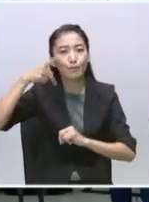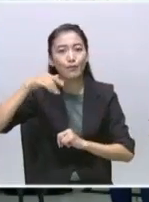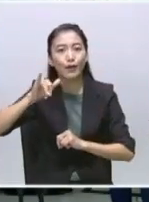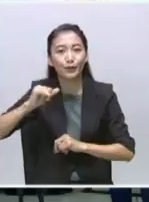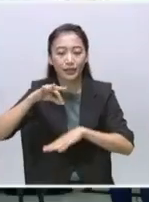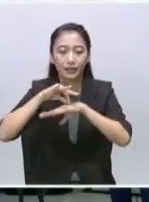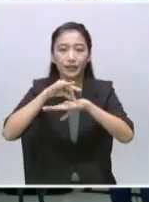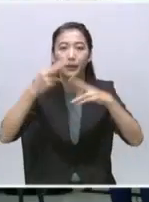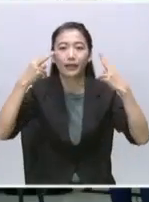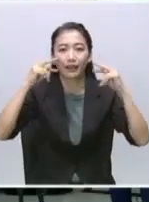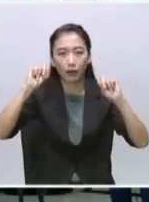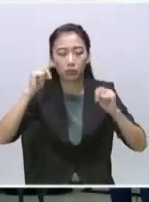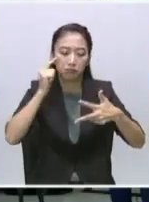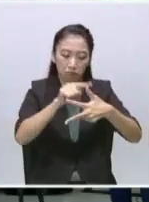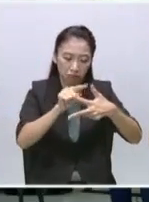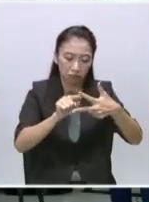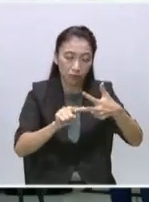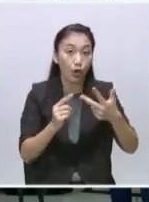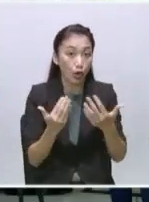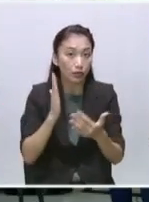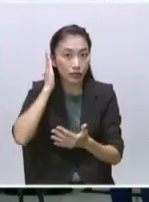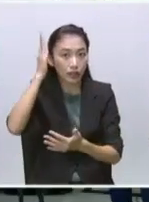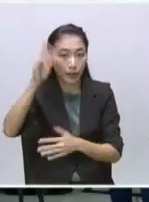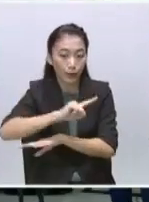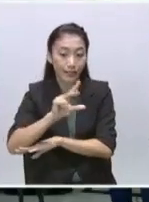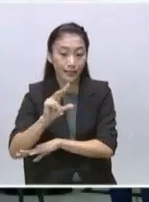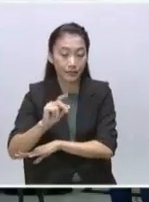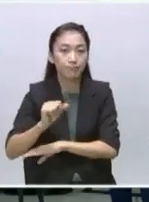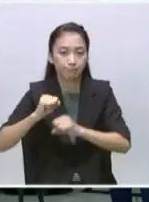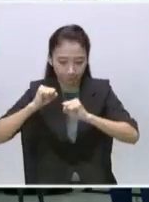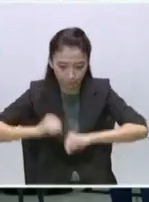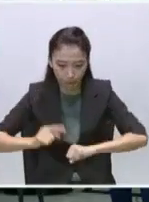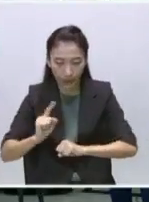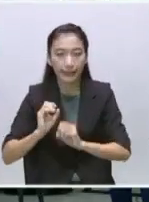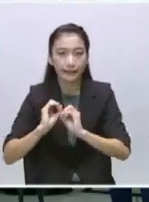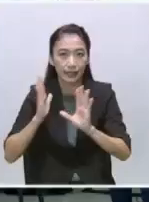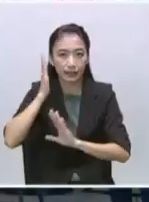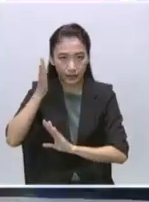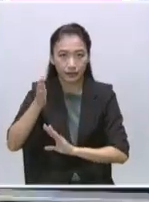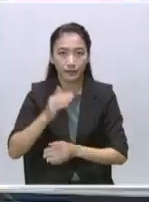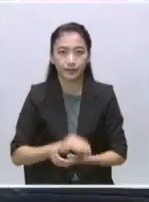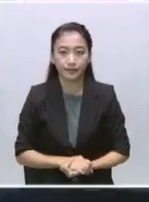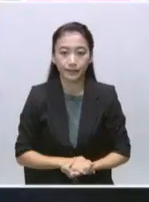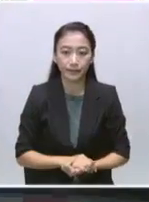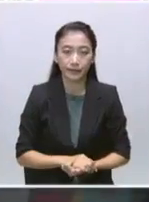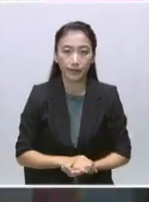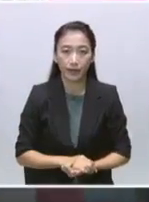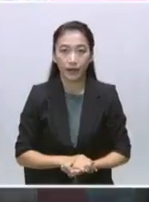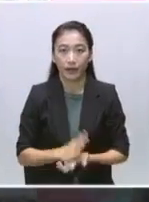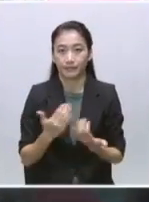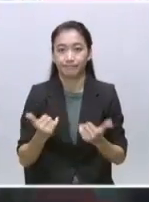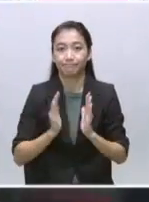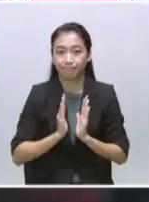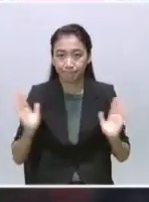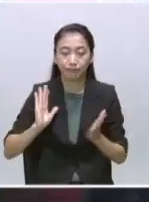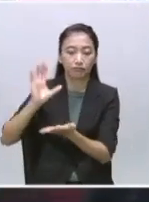ไหวที่ศาลรัฐธรรมนูญในการนัดอ่านคำวินิจฉัยวาระการดำรงตำแหน่งของนายกรัฐมนตรีครับ ขอบคุณค่ะคุณคัชฐาพงษ์ร